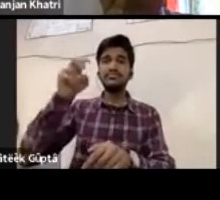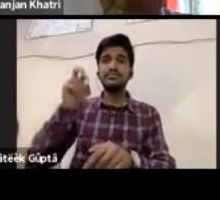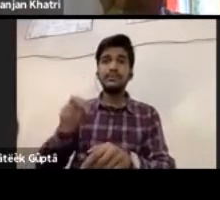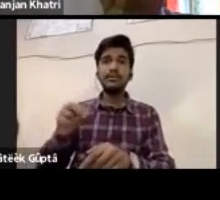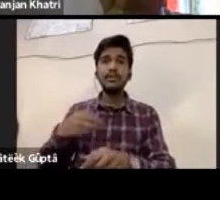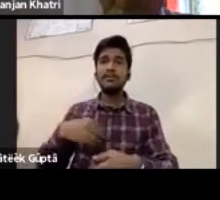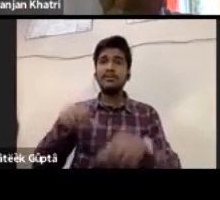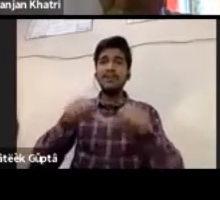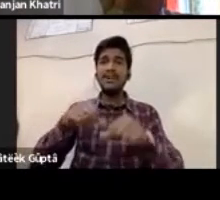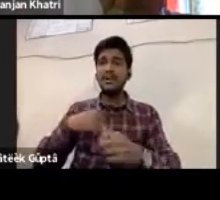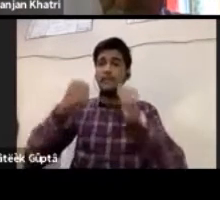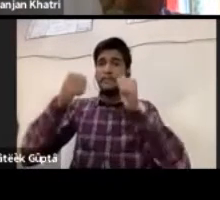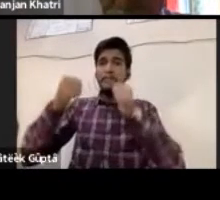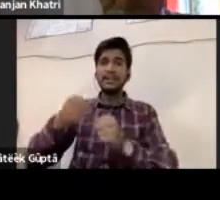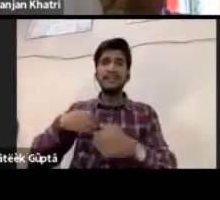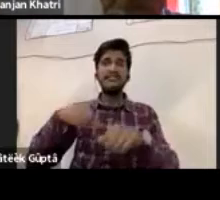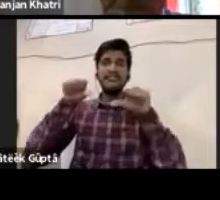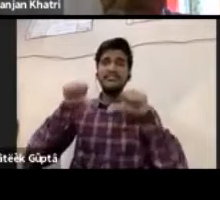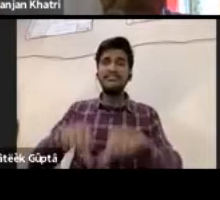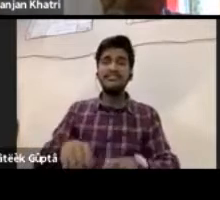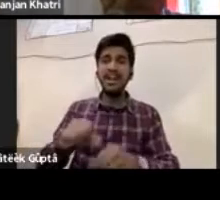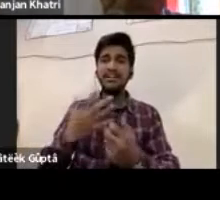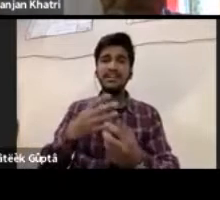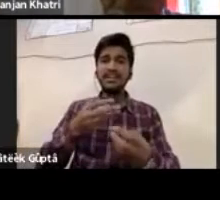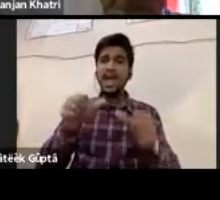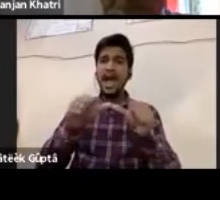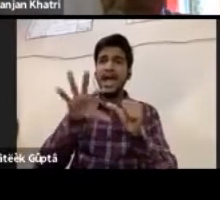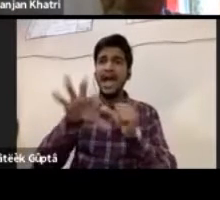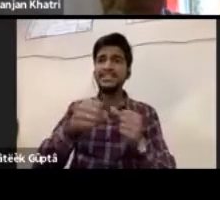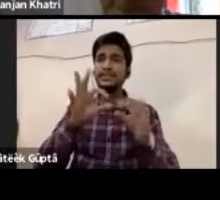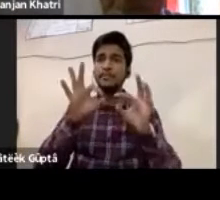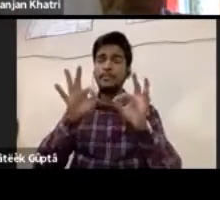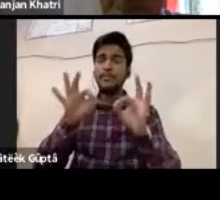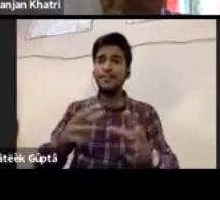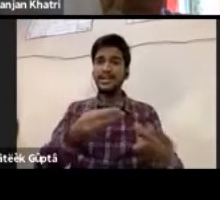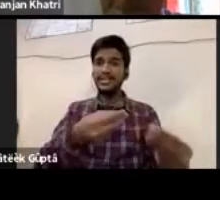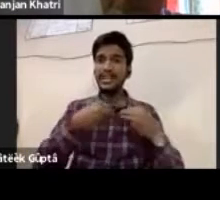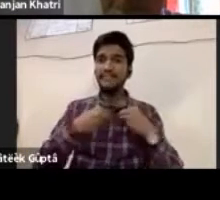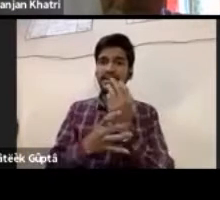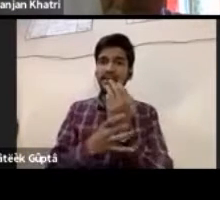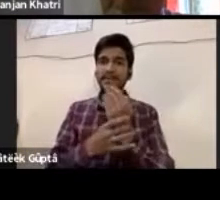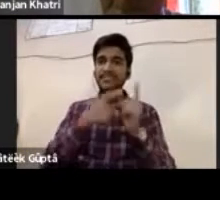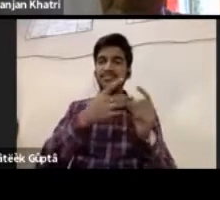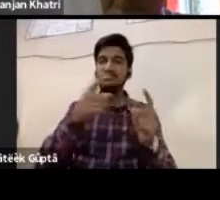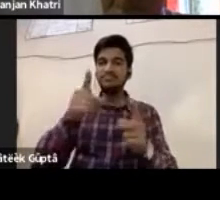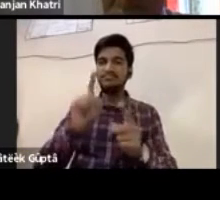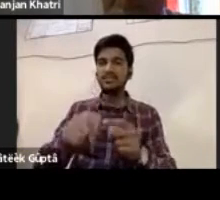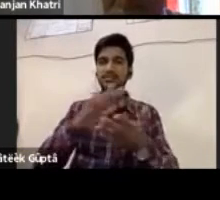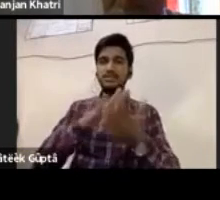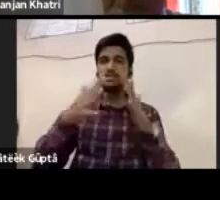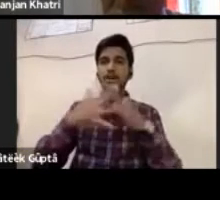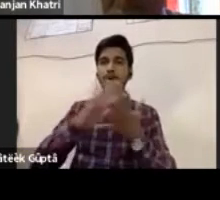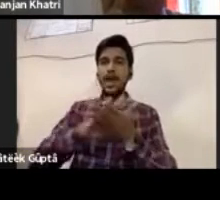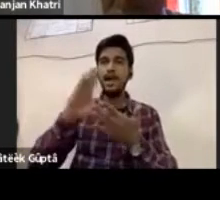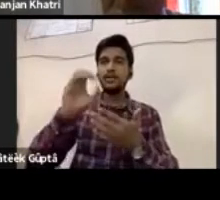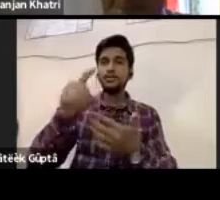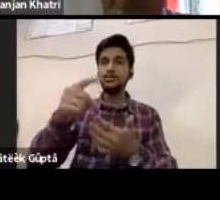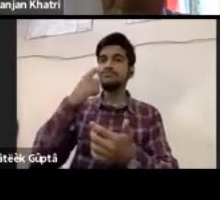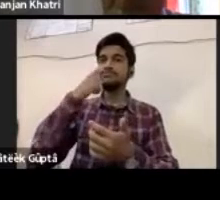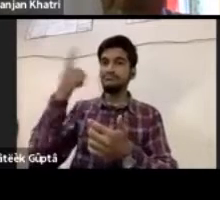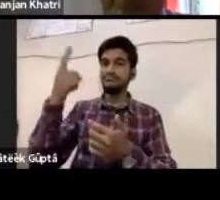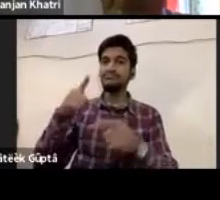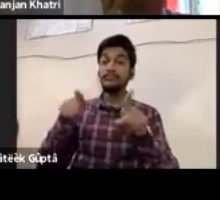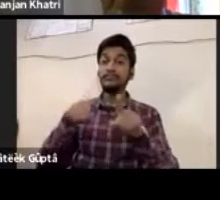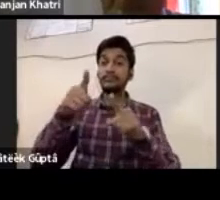बैठ नहीं सकते हैं. सो आई डिड अ प्रोजेक्ट विद WHO जहाँ की मैंने दिल्ली के काफी हॉस्पिटल्स